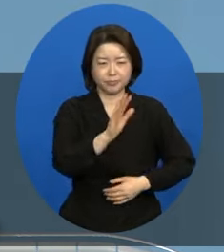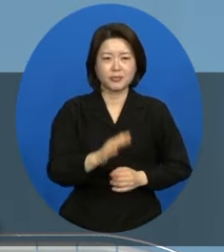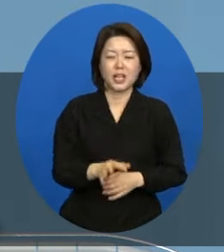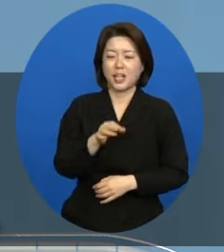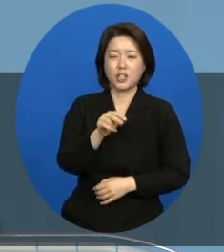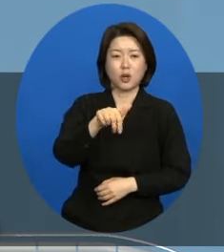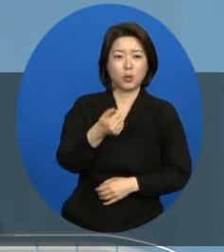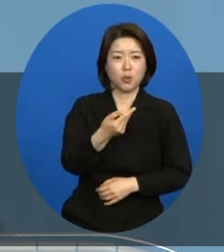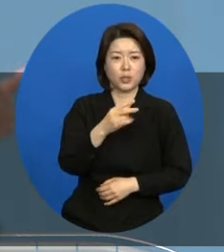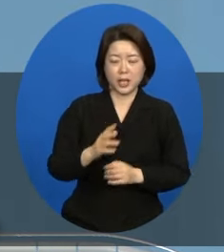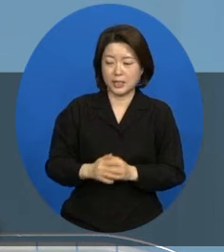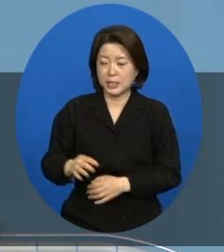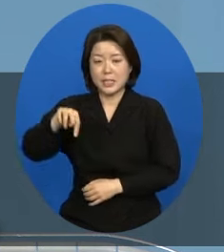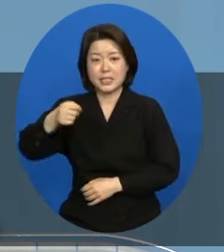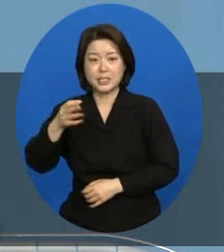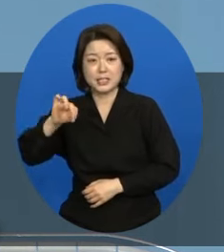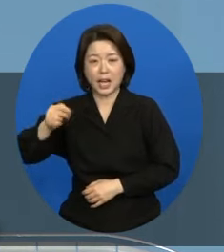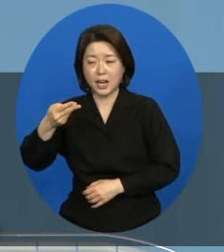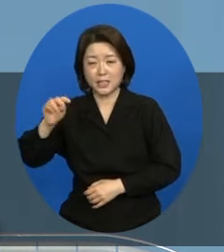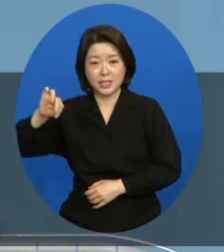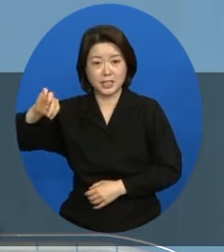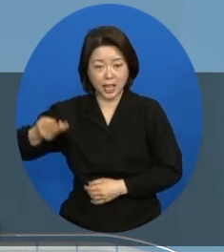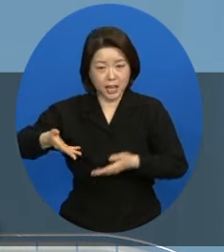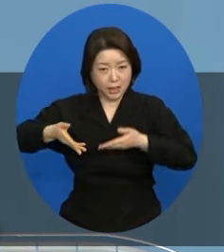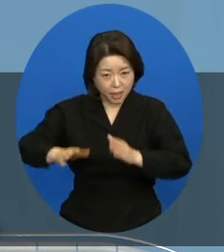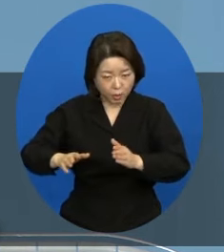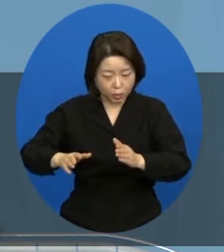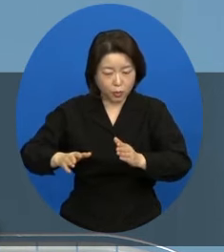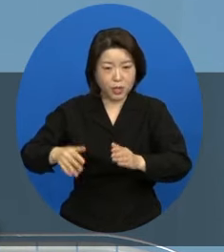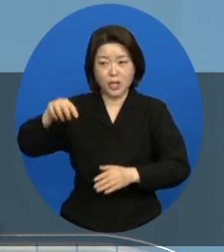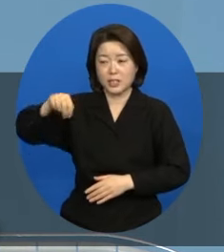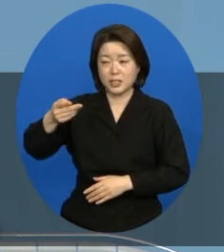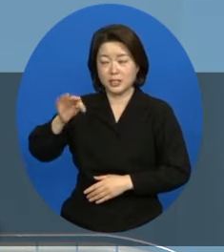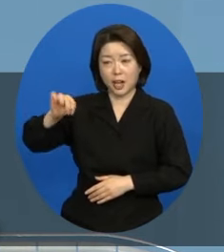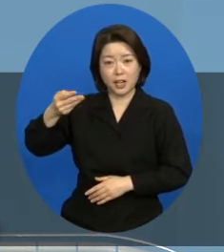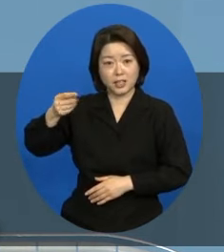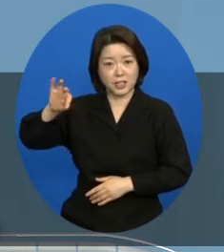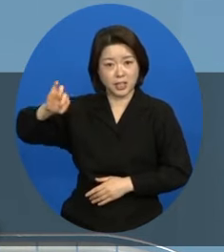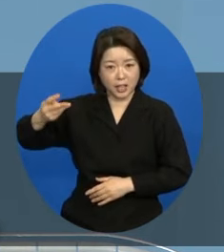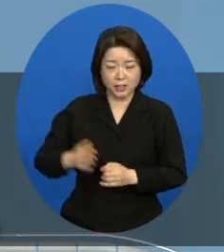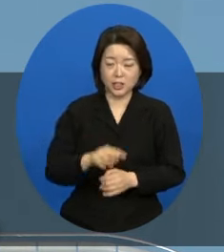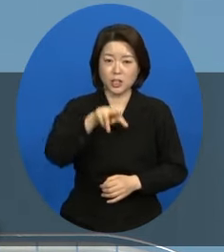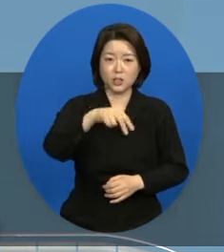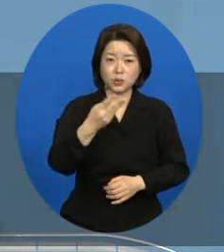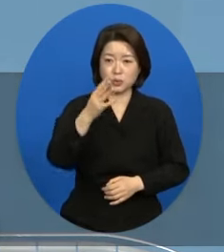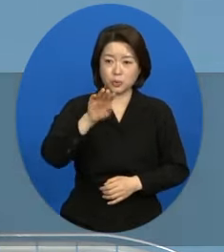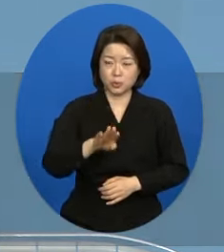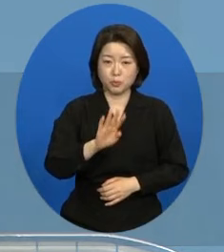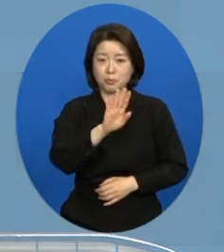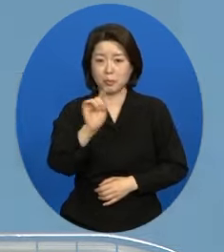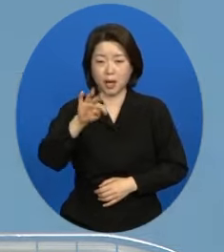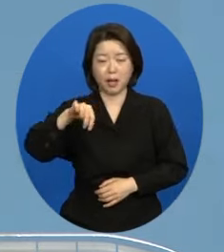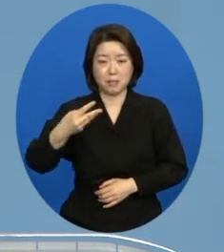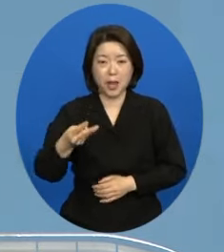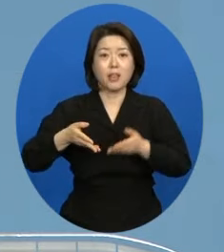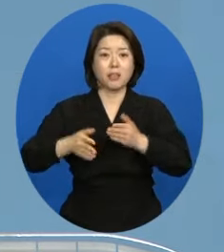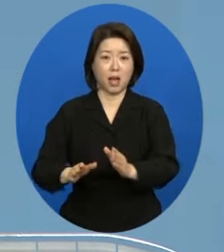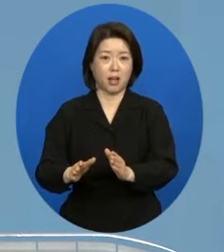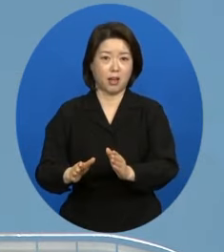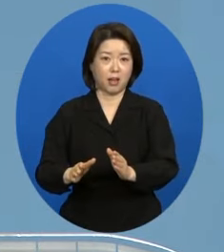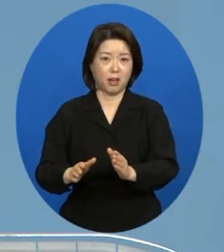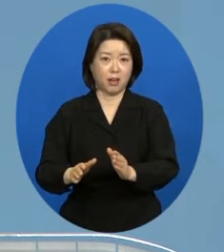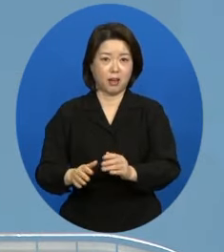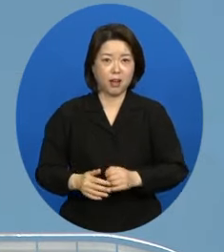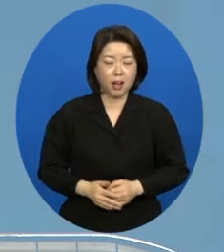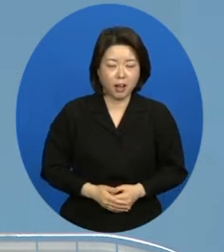낳고 스알디엘 스룹바벨을 낳고 아니 이게 무슨 하나님의 역사입니다 요즘엔